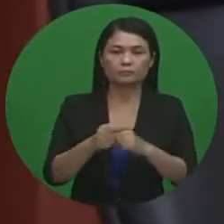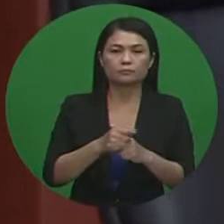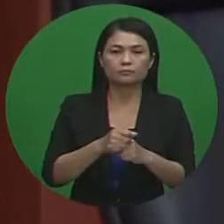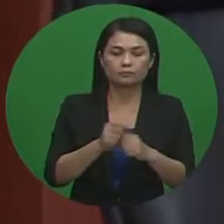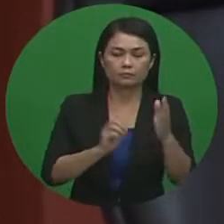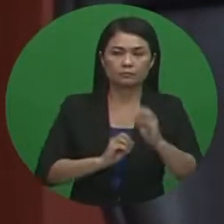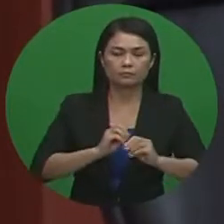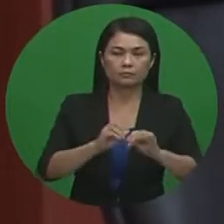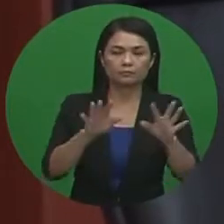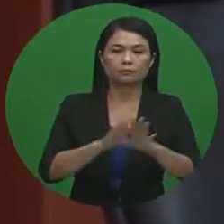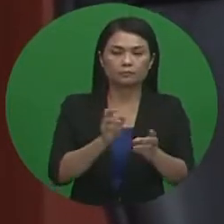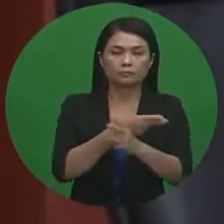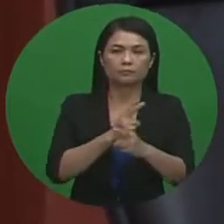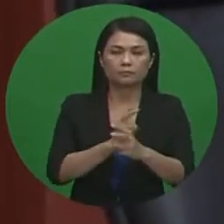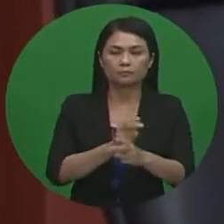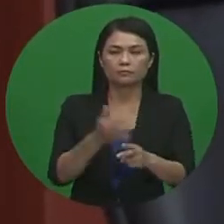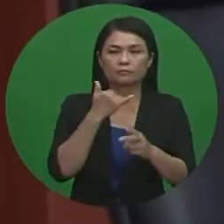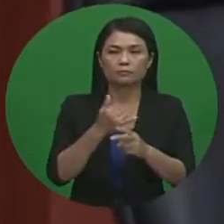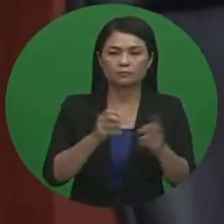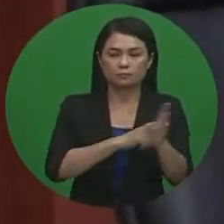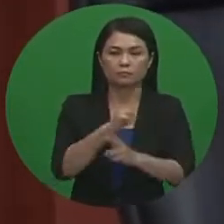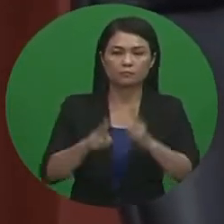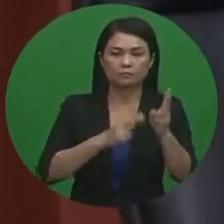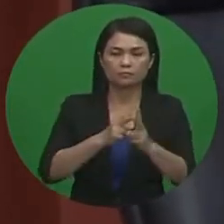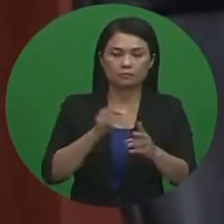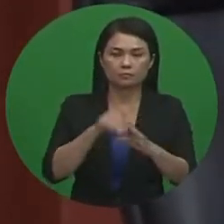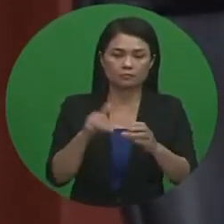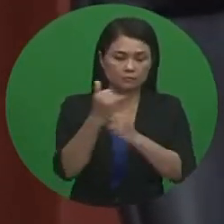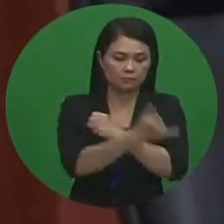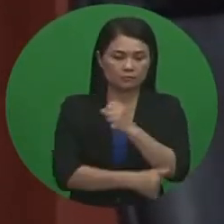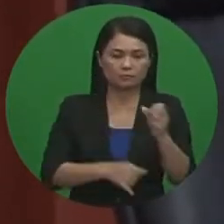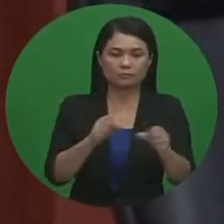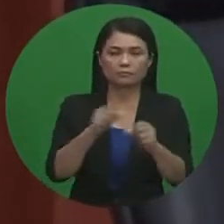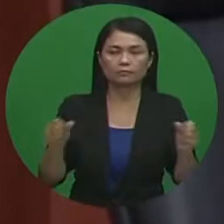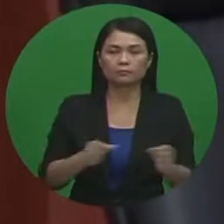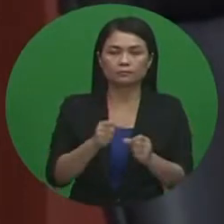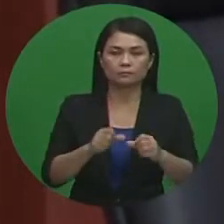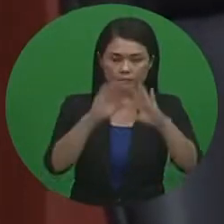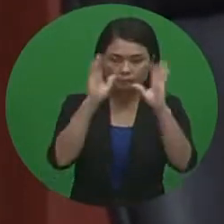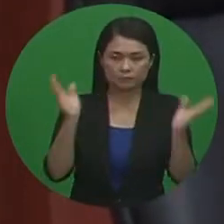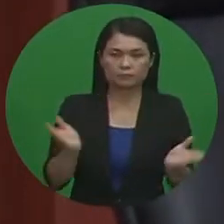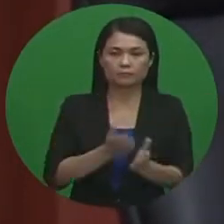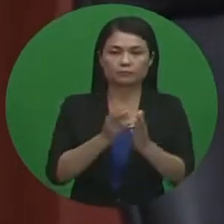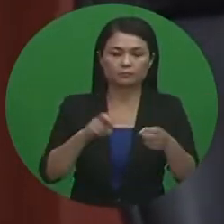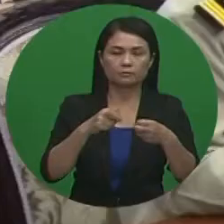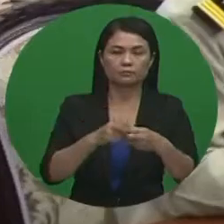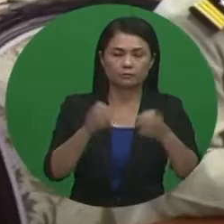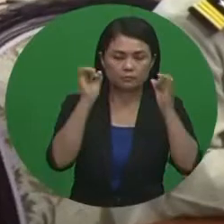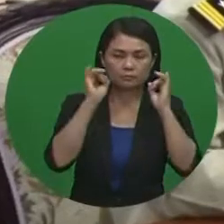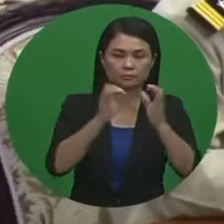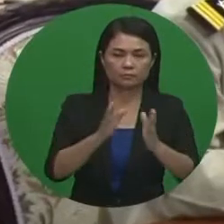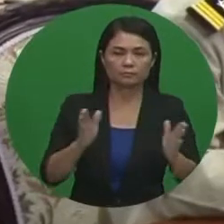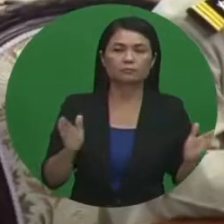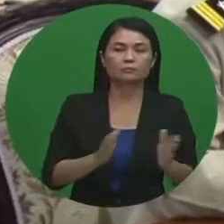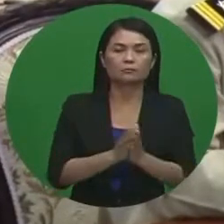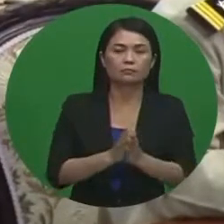ការរីករាលដាលនៃផលិតផលខ្លាញ់ខ្លាយគ្រប់ប្រភេទនៅក្នុងប្រទេសក្នុងតំបន់និងនៅលើពិភពលោកគឺជាបញ្ហាប្រឈមដ៏ធំមួយ